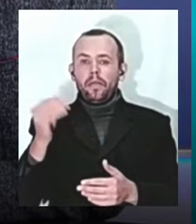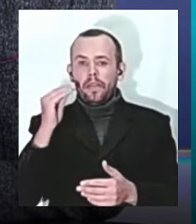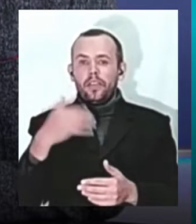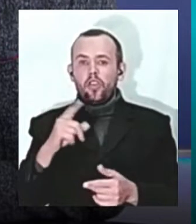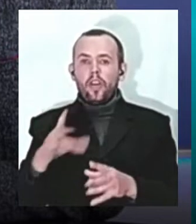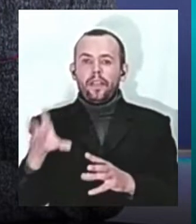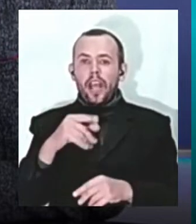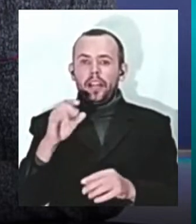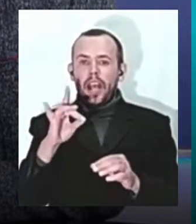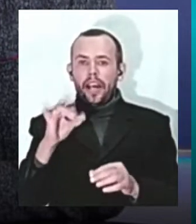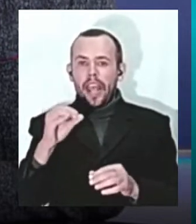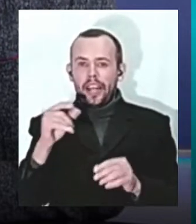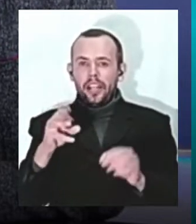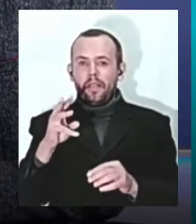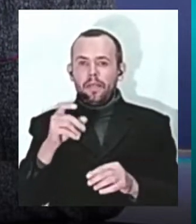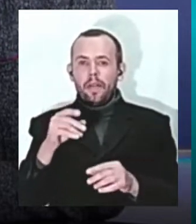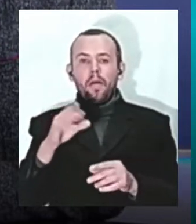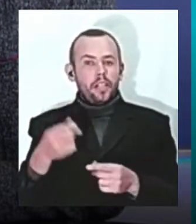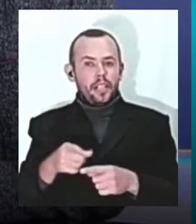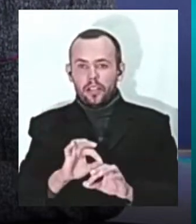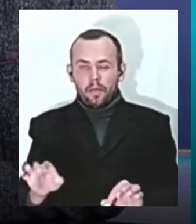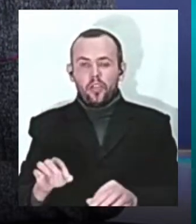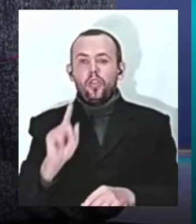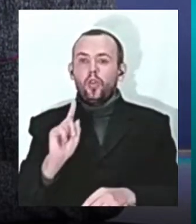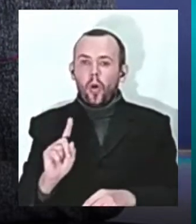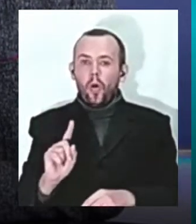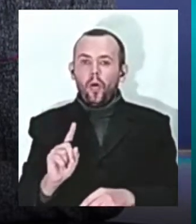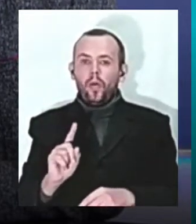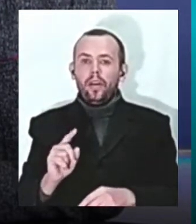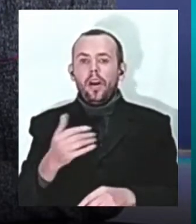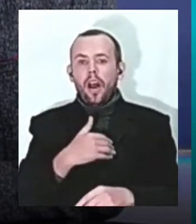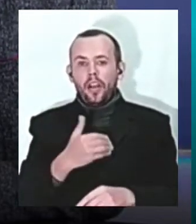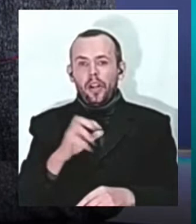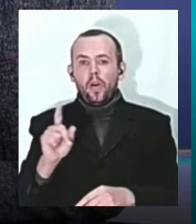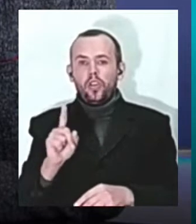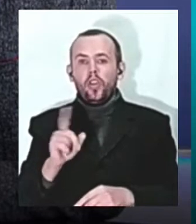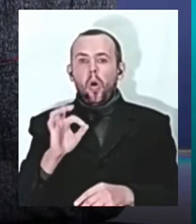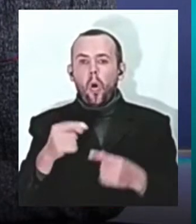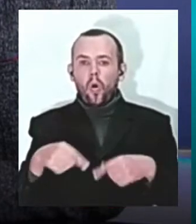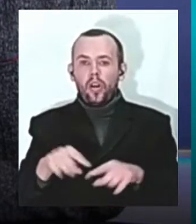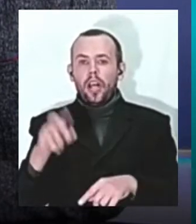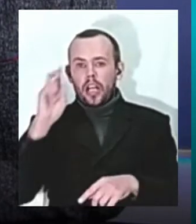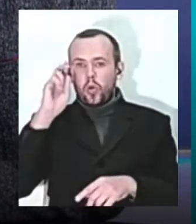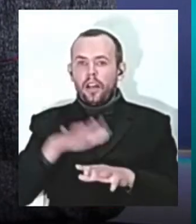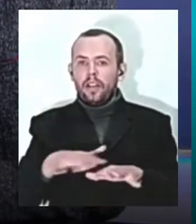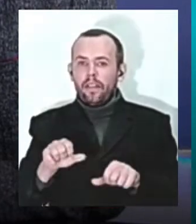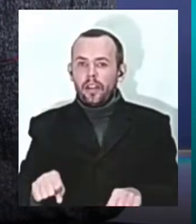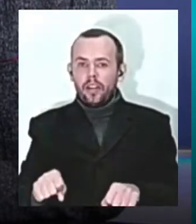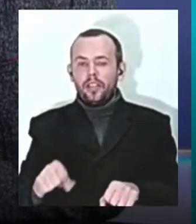это замечательно, но хотелось бы, чтобы органы государственной власти немножко другой